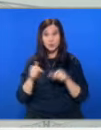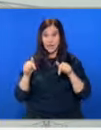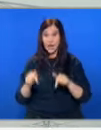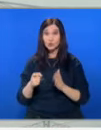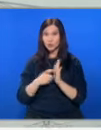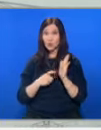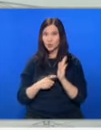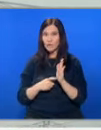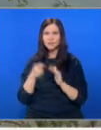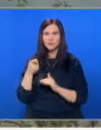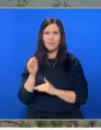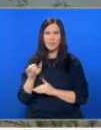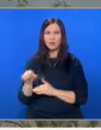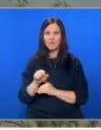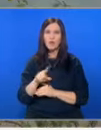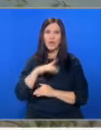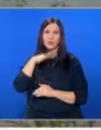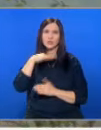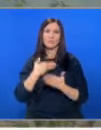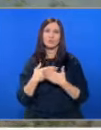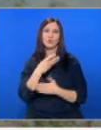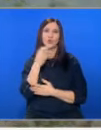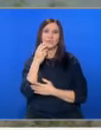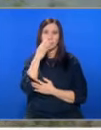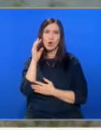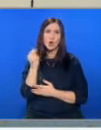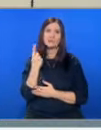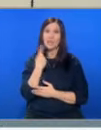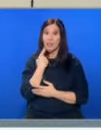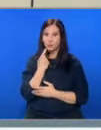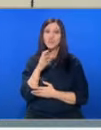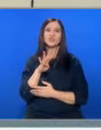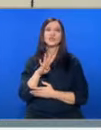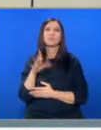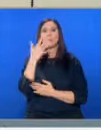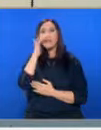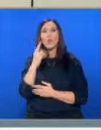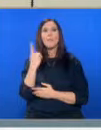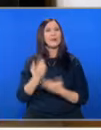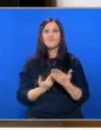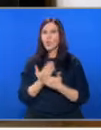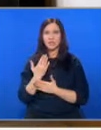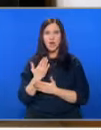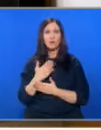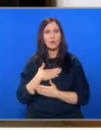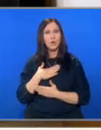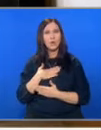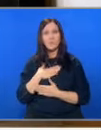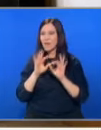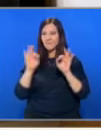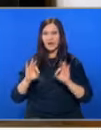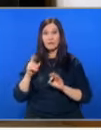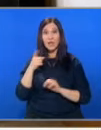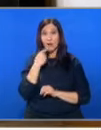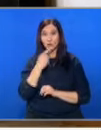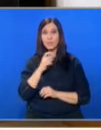сегашното законодателство, това би довело до недостиг от близо 300 милиона лева за година и 45 милиона първоначално. Имаме в рамките на една